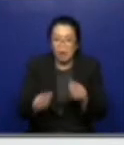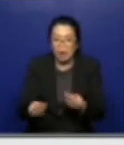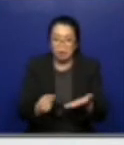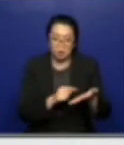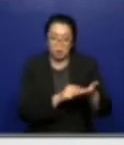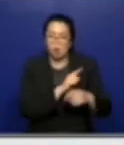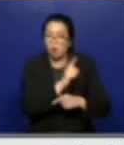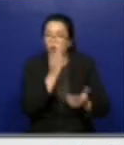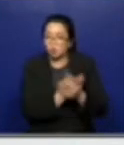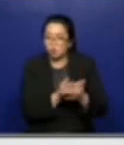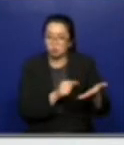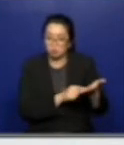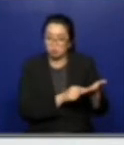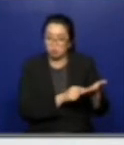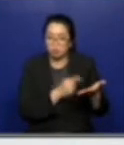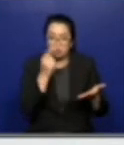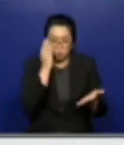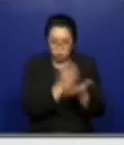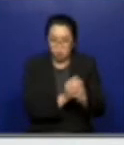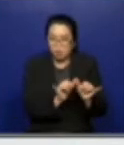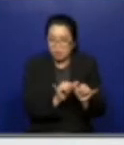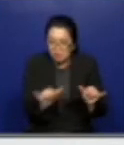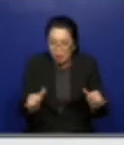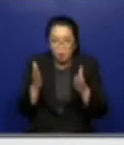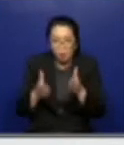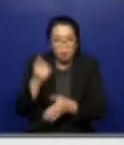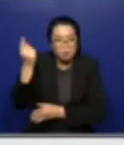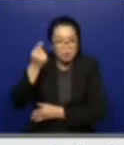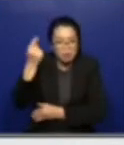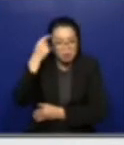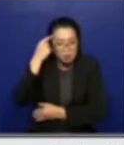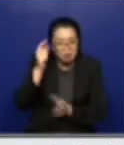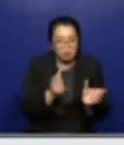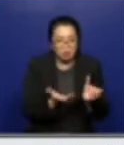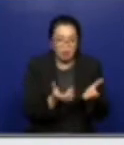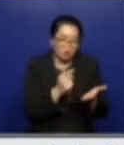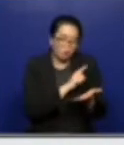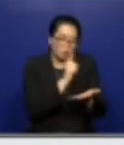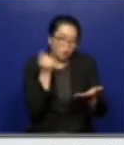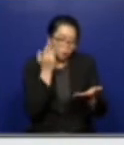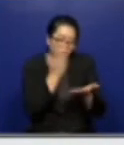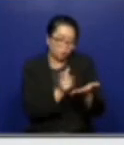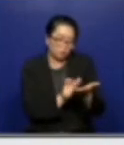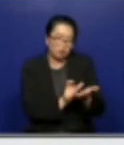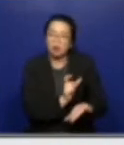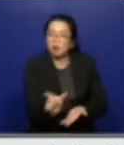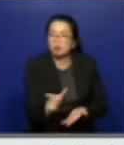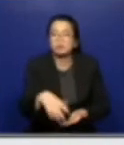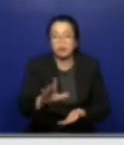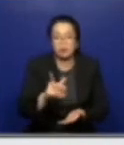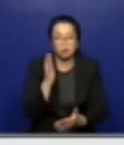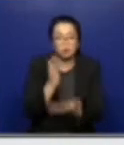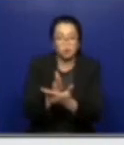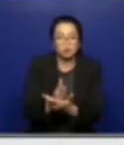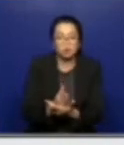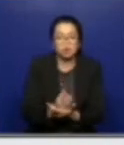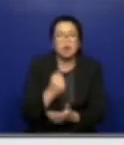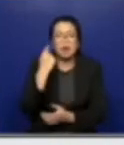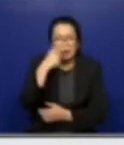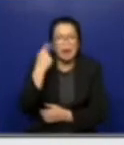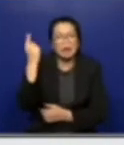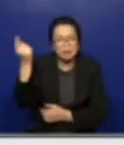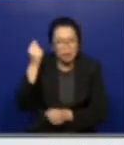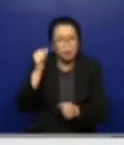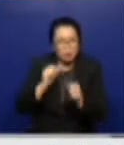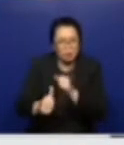คิดว่าถ้าวันหยุดยาวๆคนก็คงไปเที่ยวแล้วท่านก็วางลงไปอยากจะให้หยุดวันนี้ท่านก็บอกใครจะไปเที่ยวทันครับท่าน